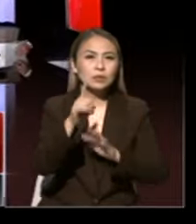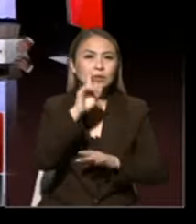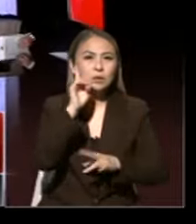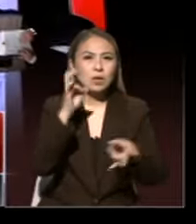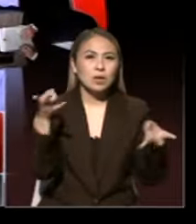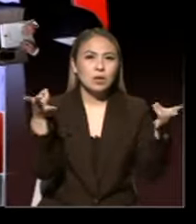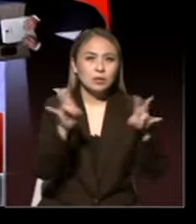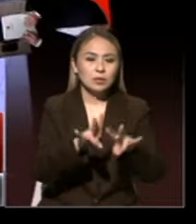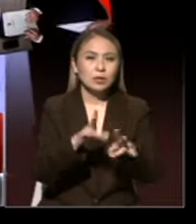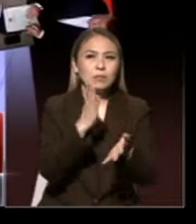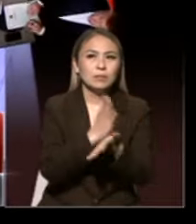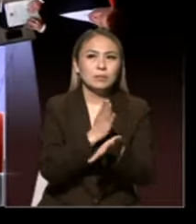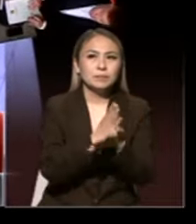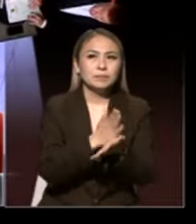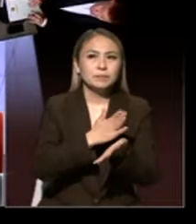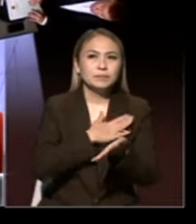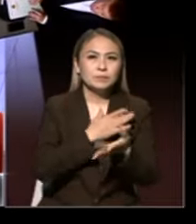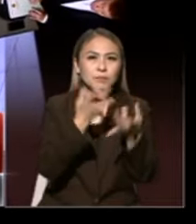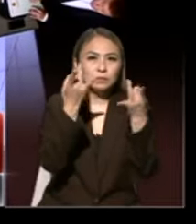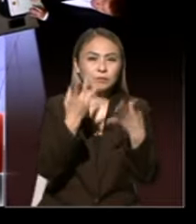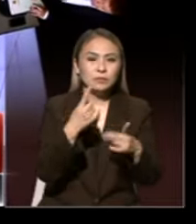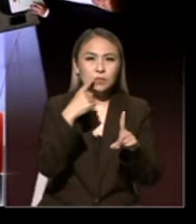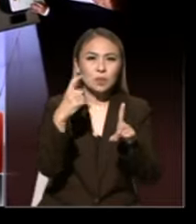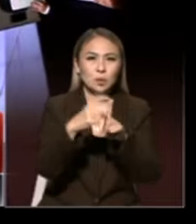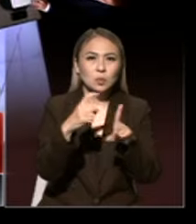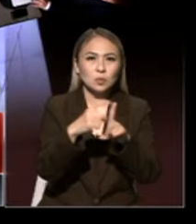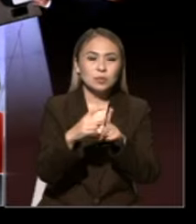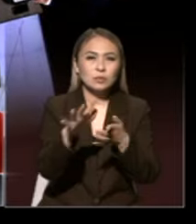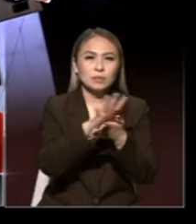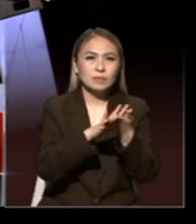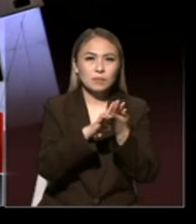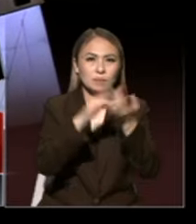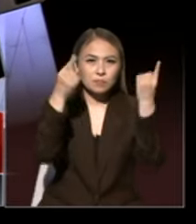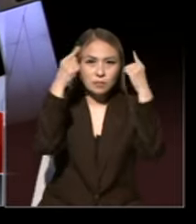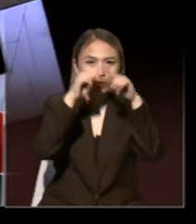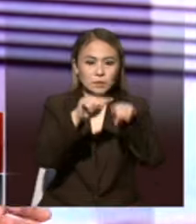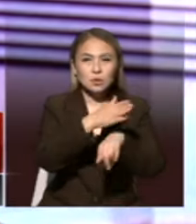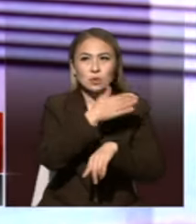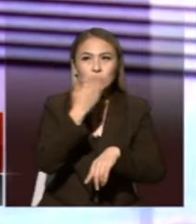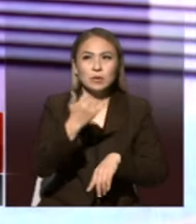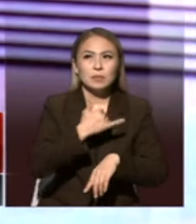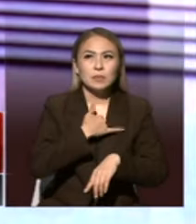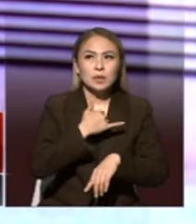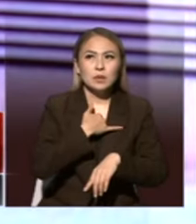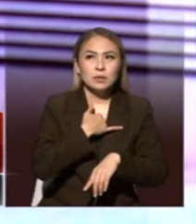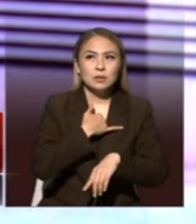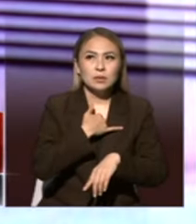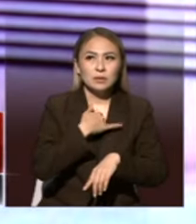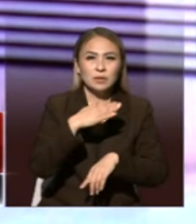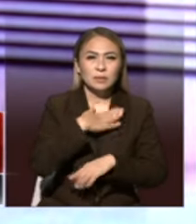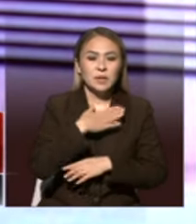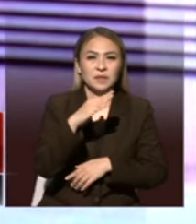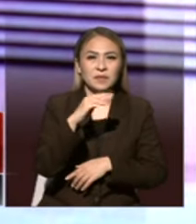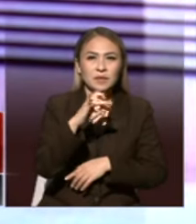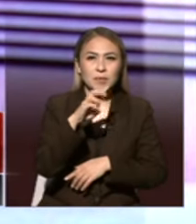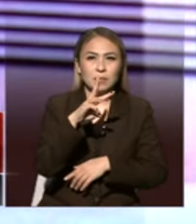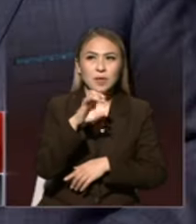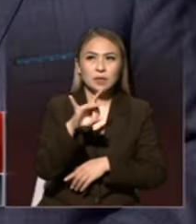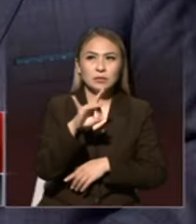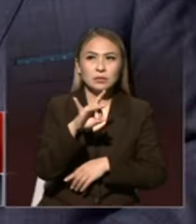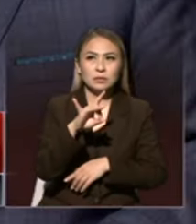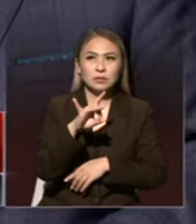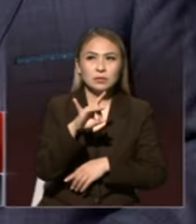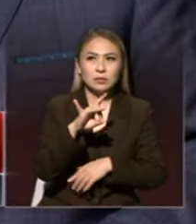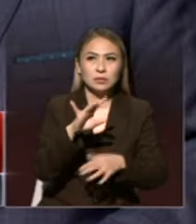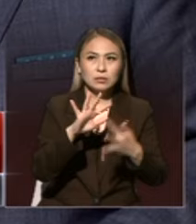қалдыру керек, жастарды қалдыру керек. Бірақ әншейін сөз, ешқандай механизм жоқ. Мысалы қараңыз, мен фермермін. Аллаға шүкір, мен бірақ енді